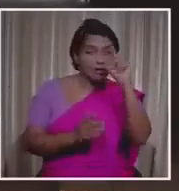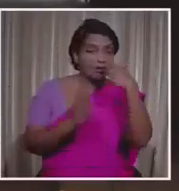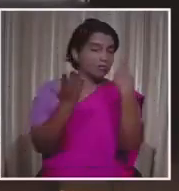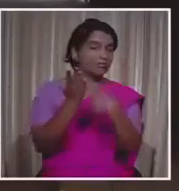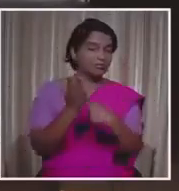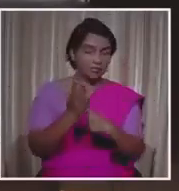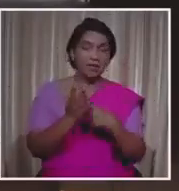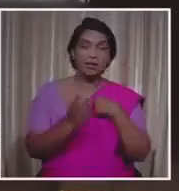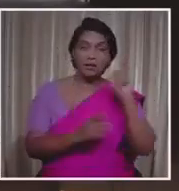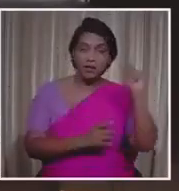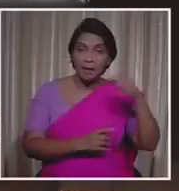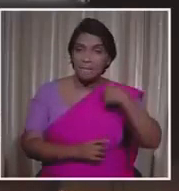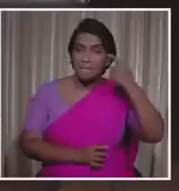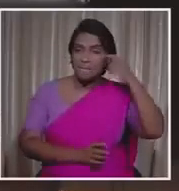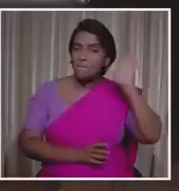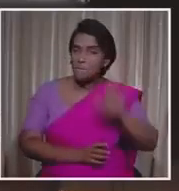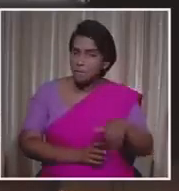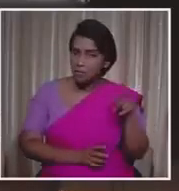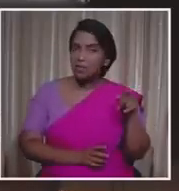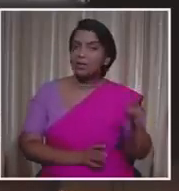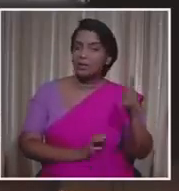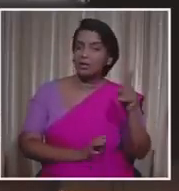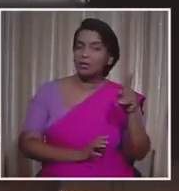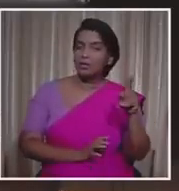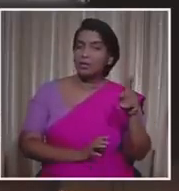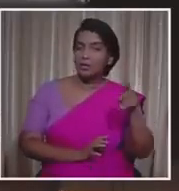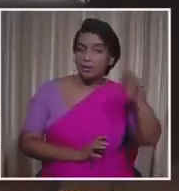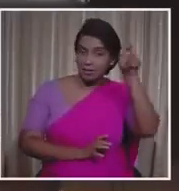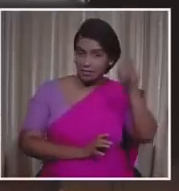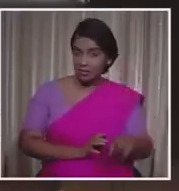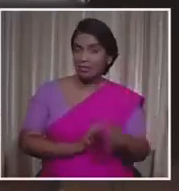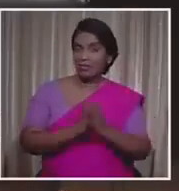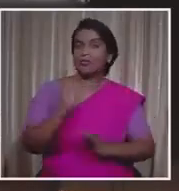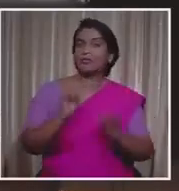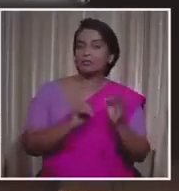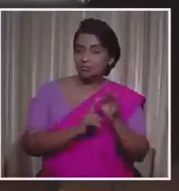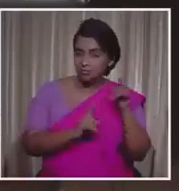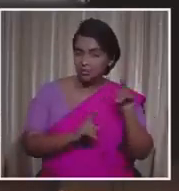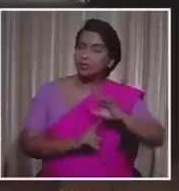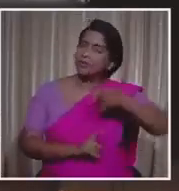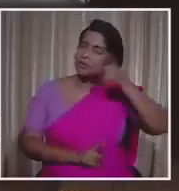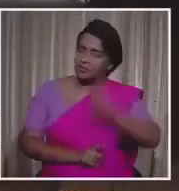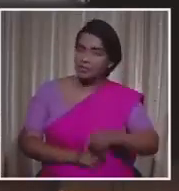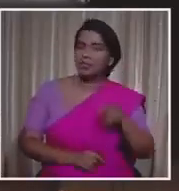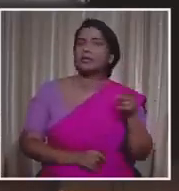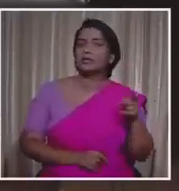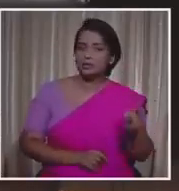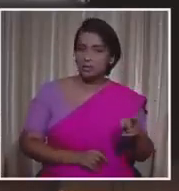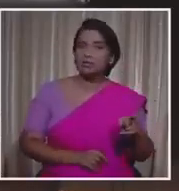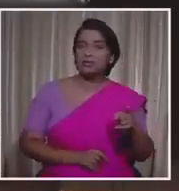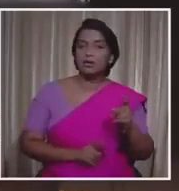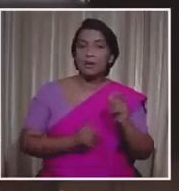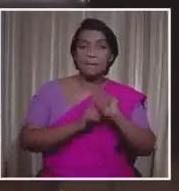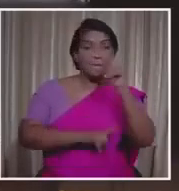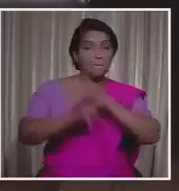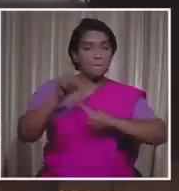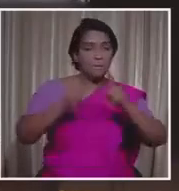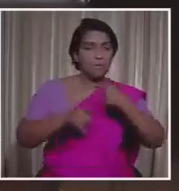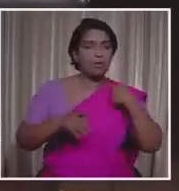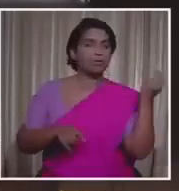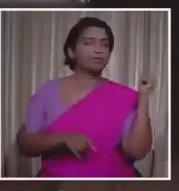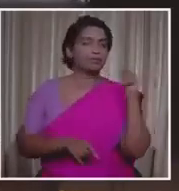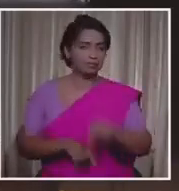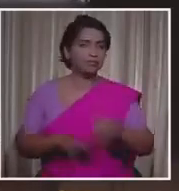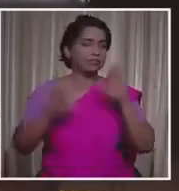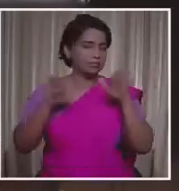යෝජනා කිරීමට අපේක්ෂා කරනු ලබන මන්ත්‍රීවරයා අනිවාර්යයෙන්ම එදින සභා ගර්භය තුළට පැමිණ